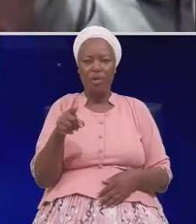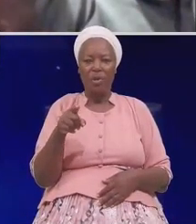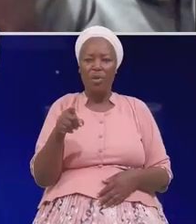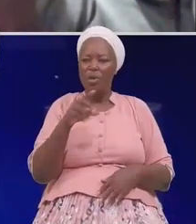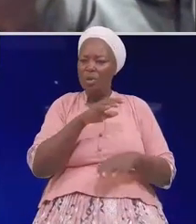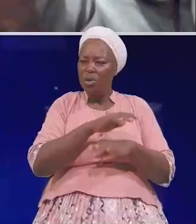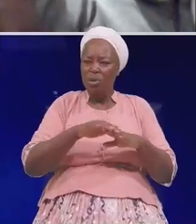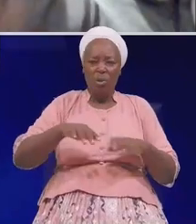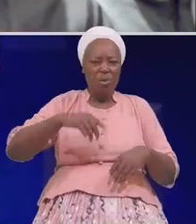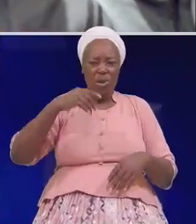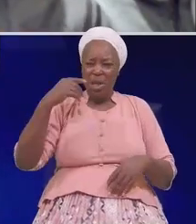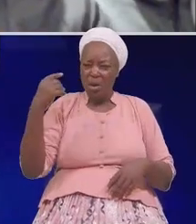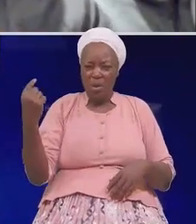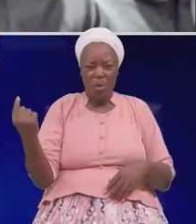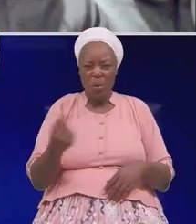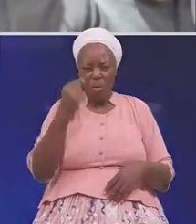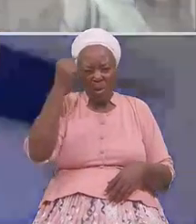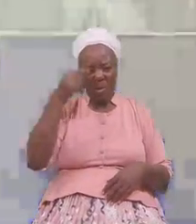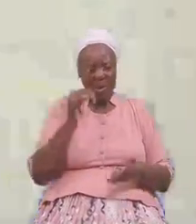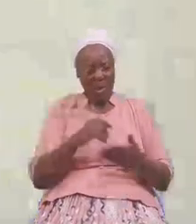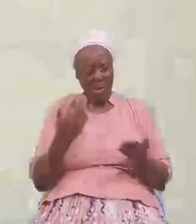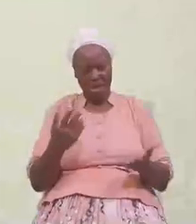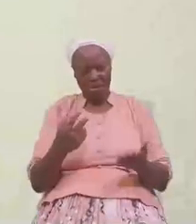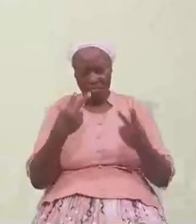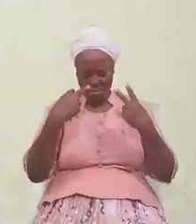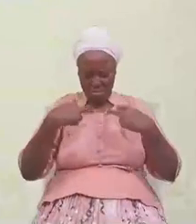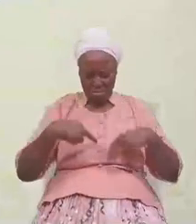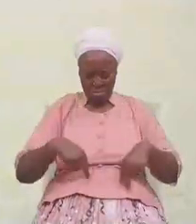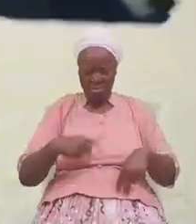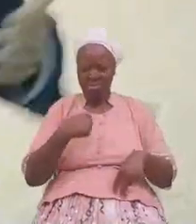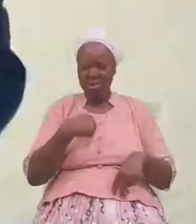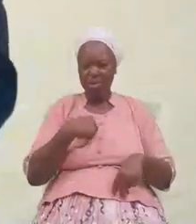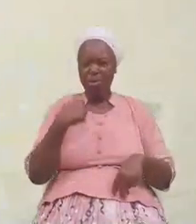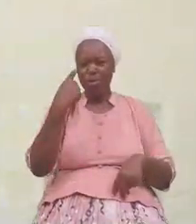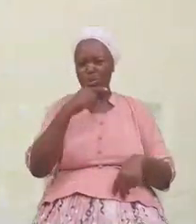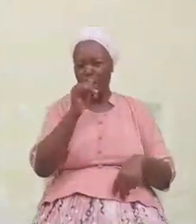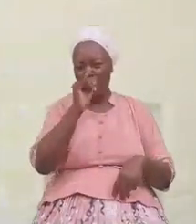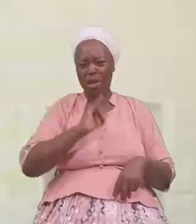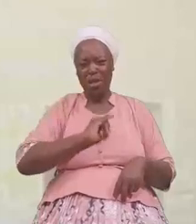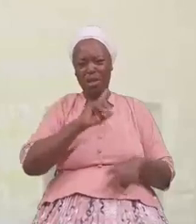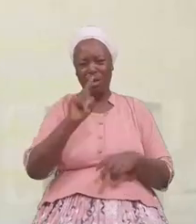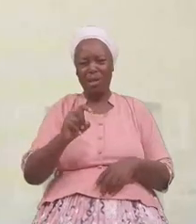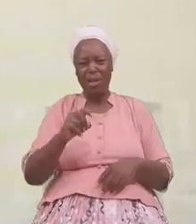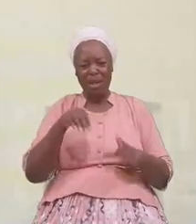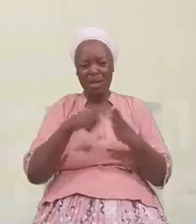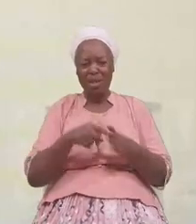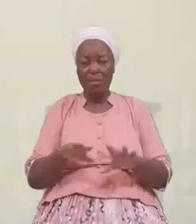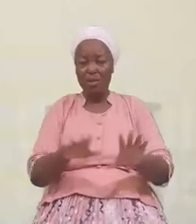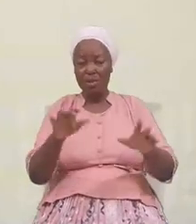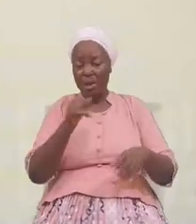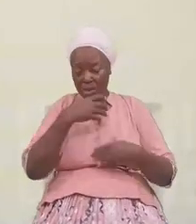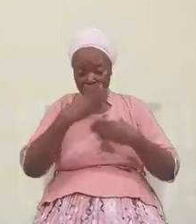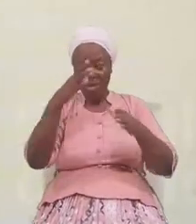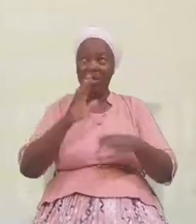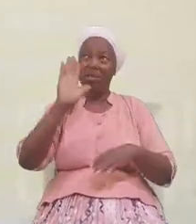Il ne dit jamais qui suis-je dans cette foule-là, et je crie son nom. Sauveur,